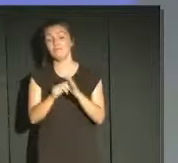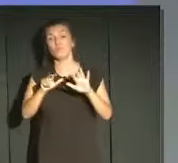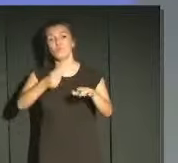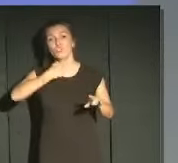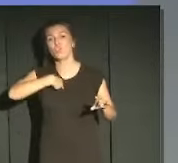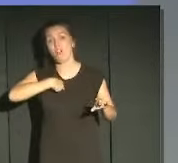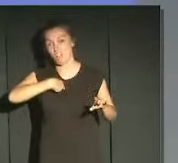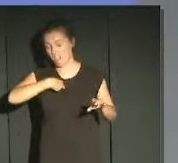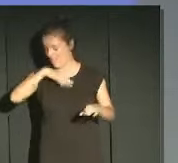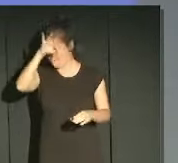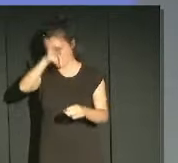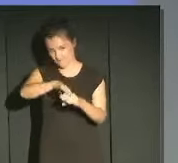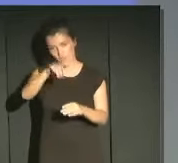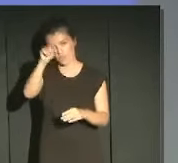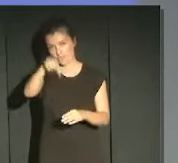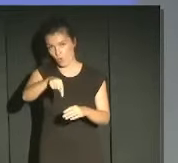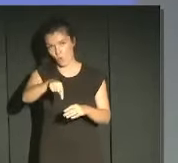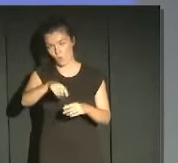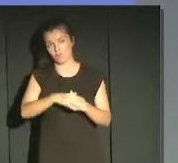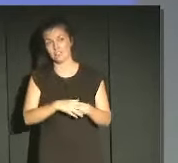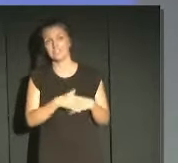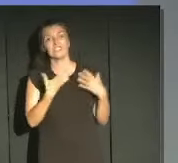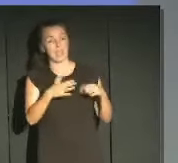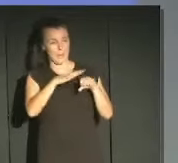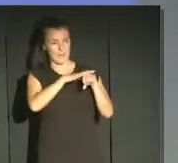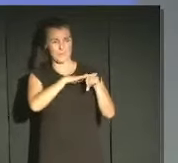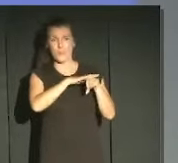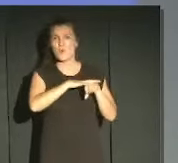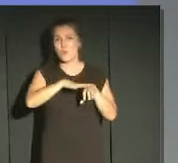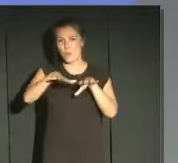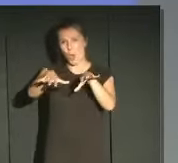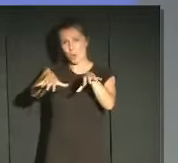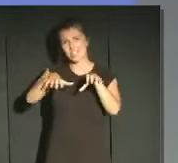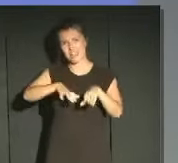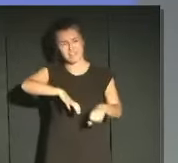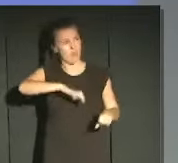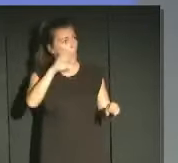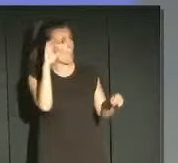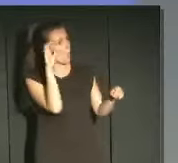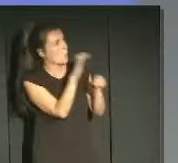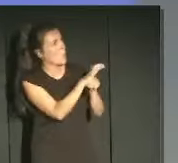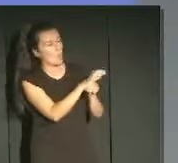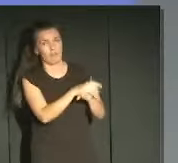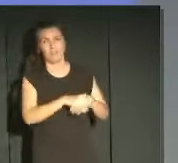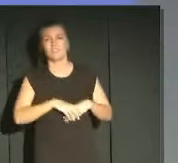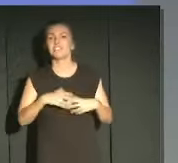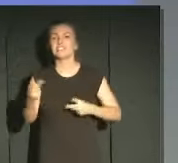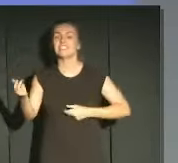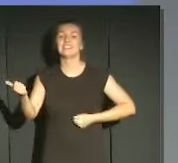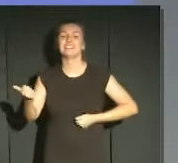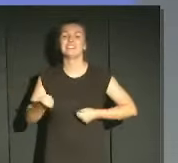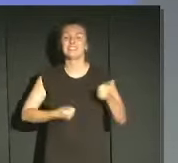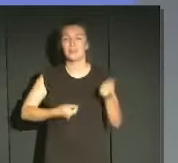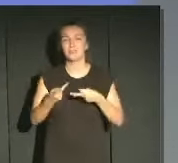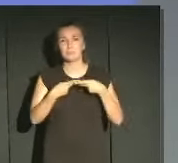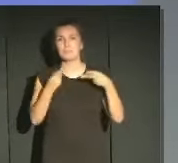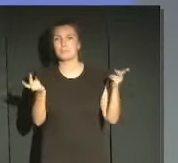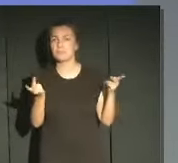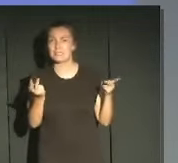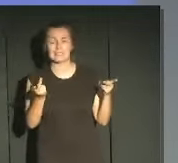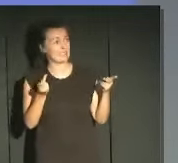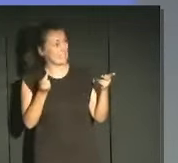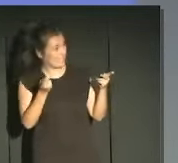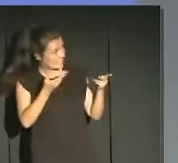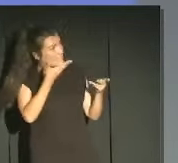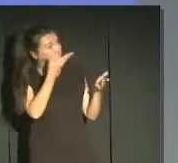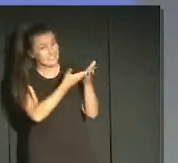s'opposer fermement à cette cure d'austérité sans précédent à ces couples dans ses services publics pour dire oui les services